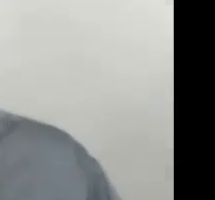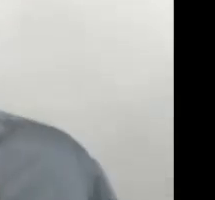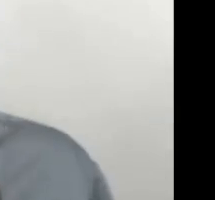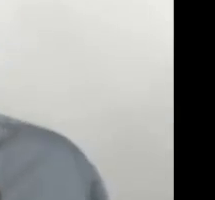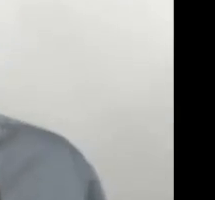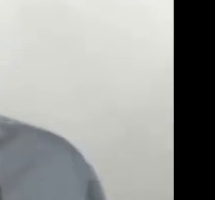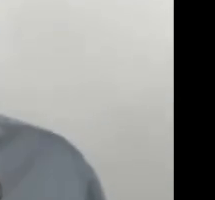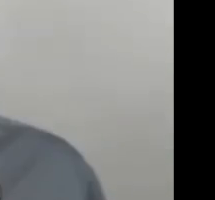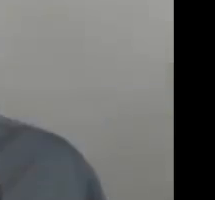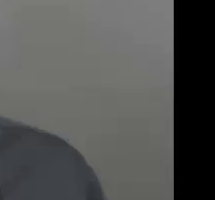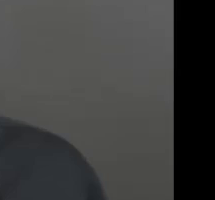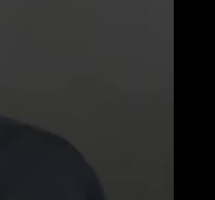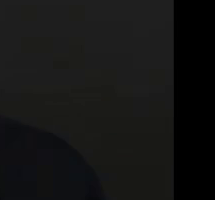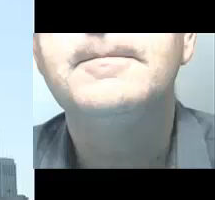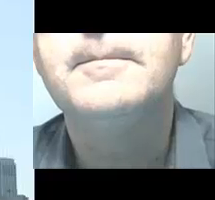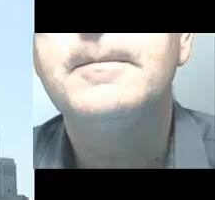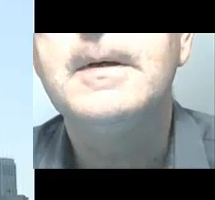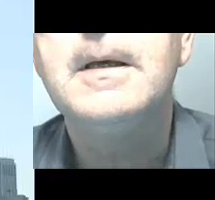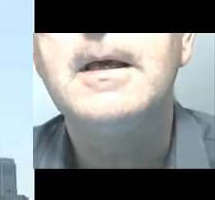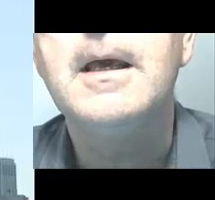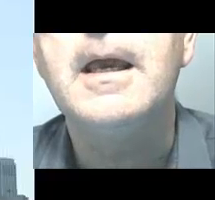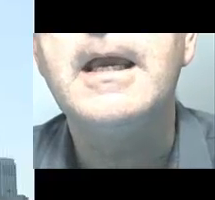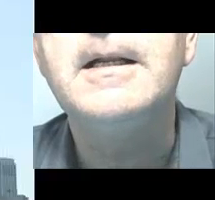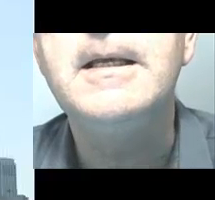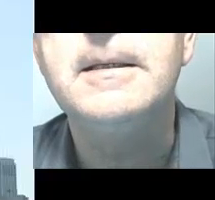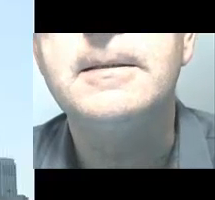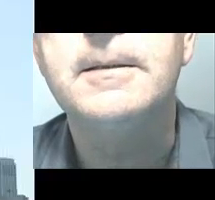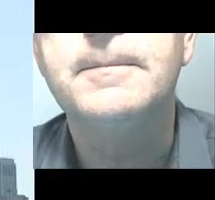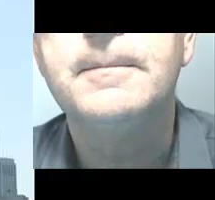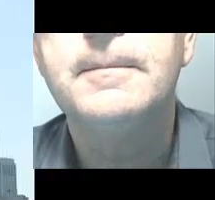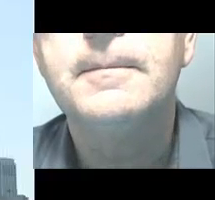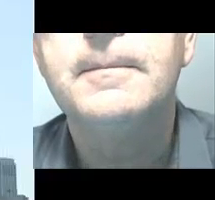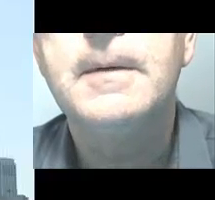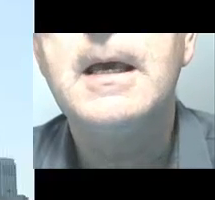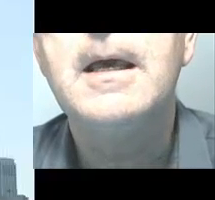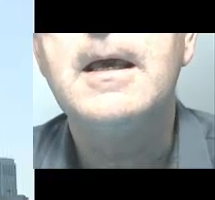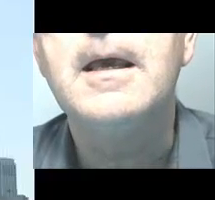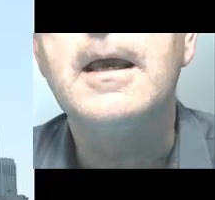répéter après moi. Allez, on y va. Église,